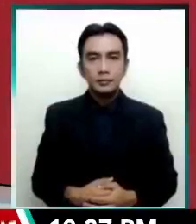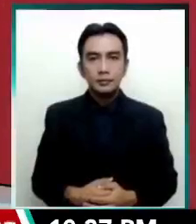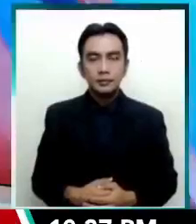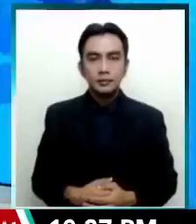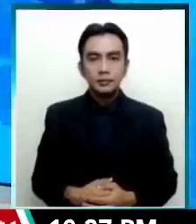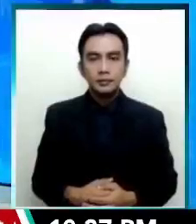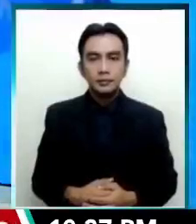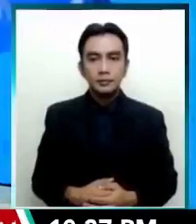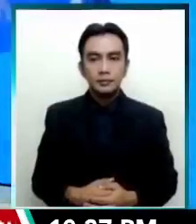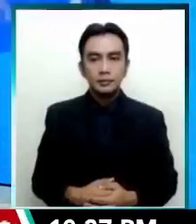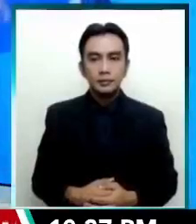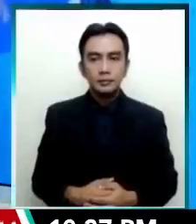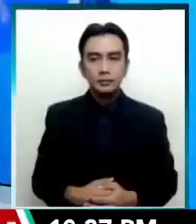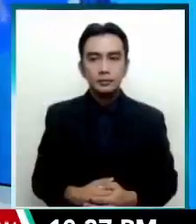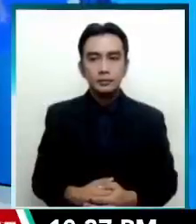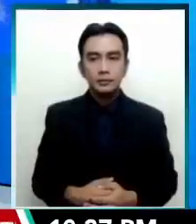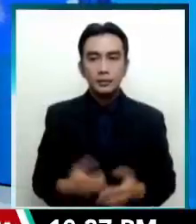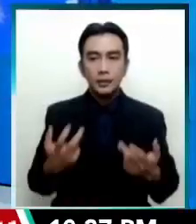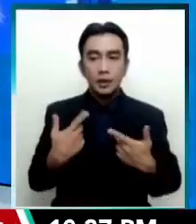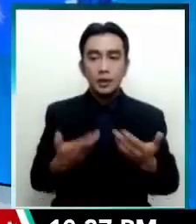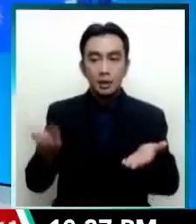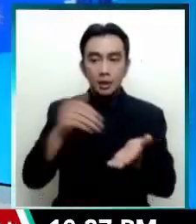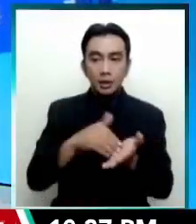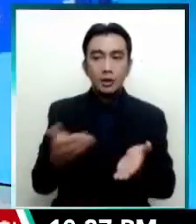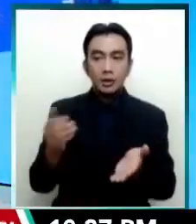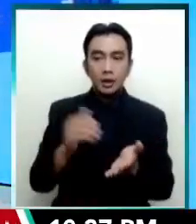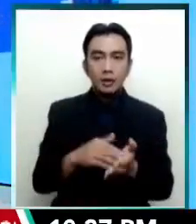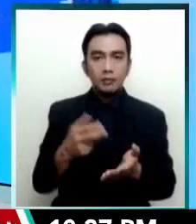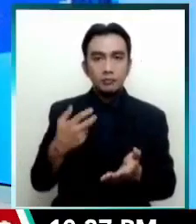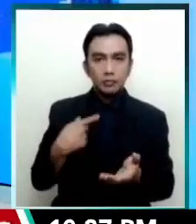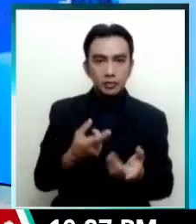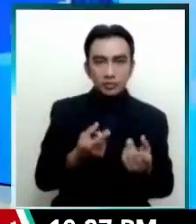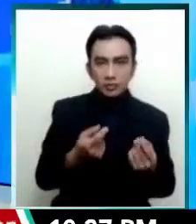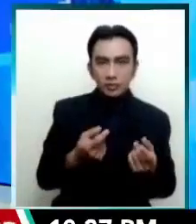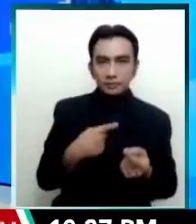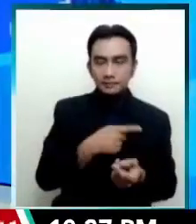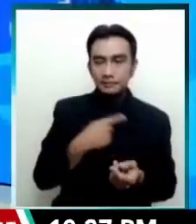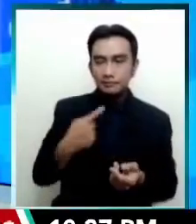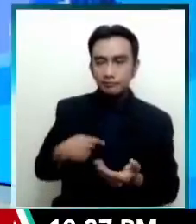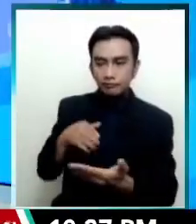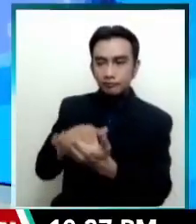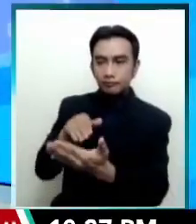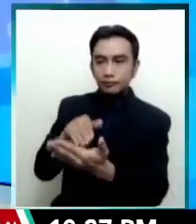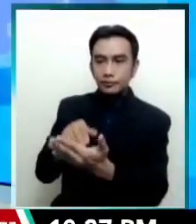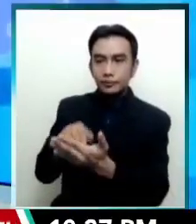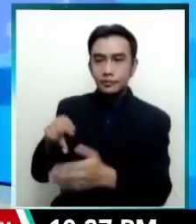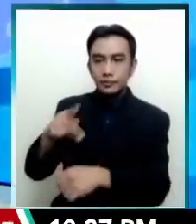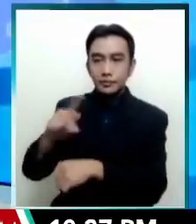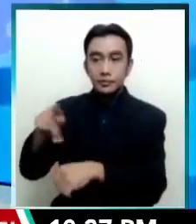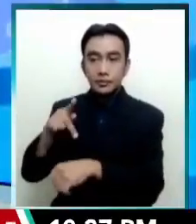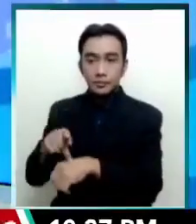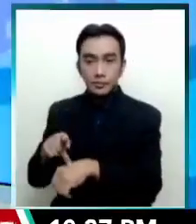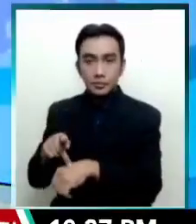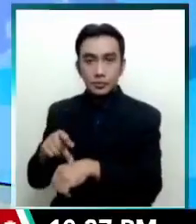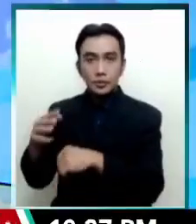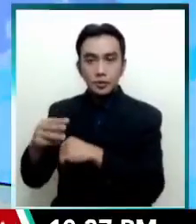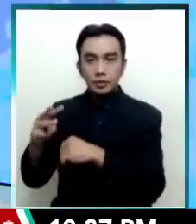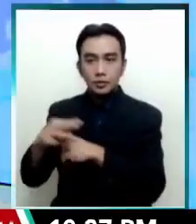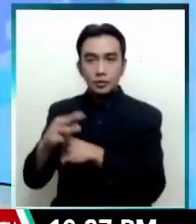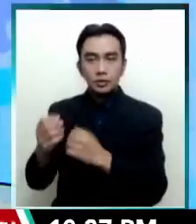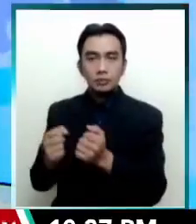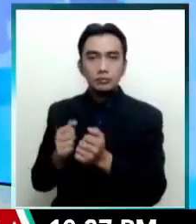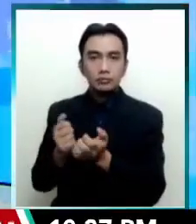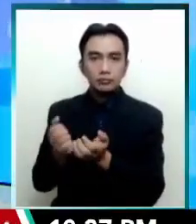Matapos ang sunod-sunod na pangharas ng China sa mga barko ng Pilipinas sa West Philippine Sea, ipinatawag ng Department of Foreign Affairs si